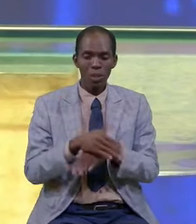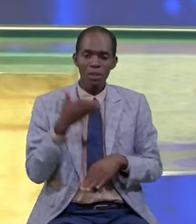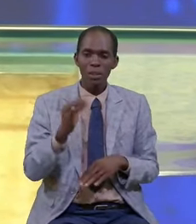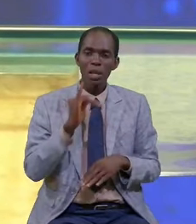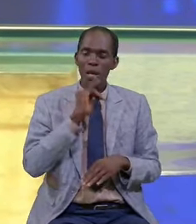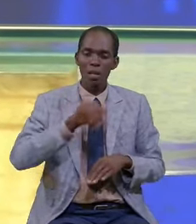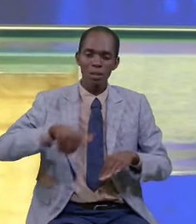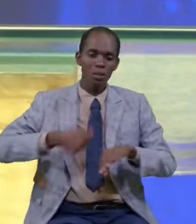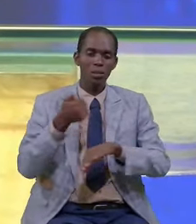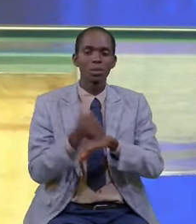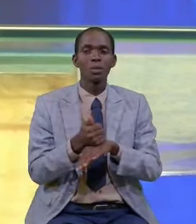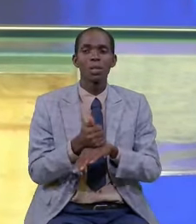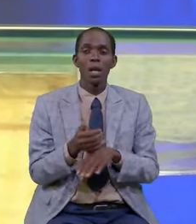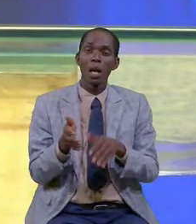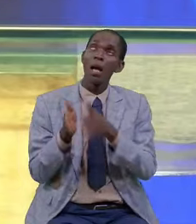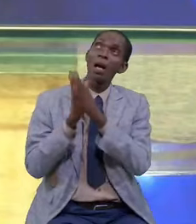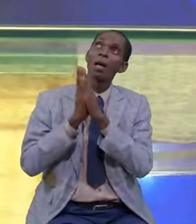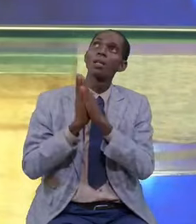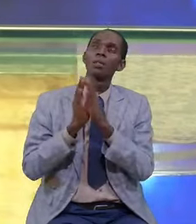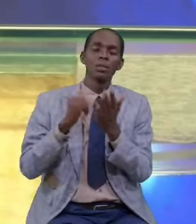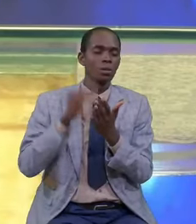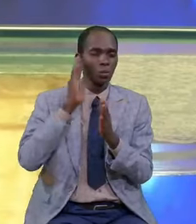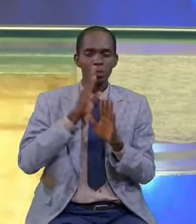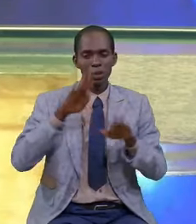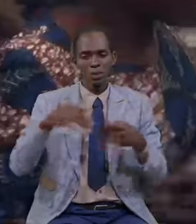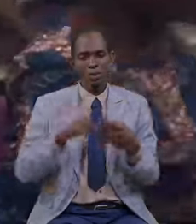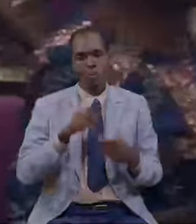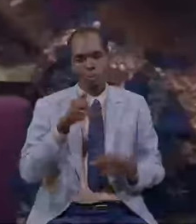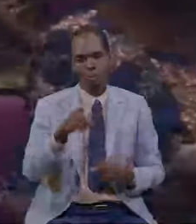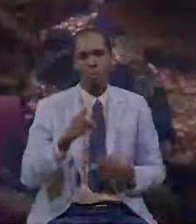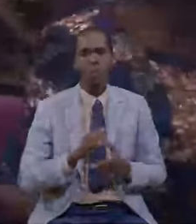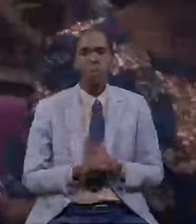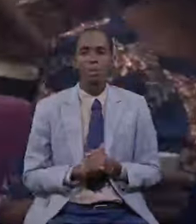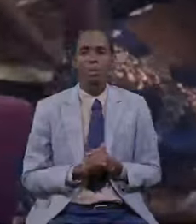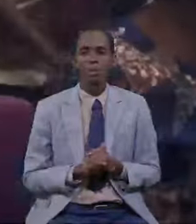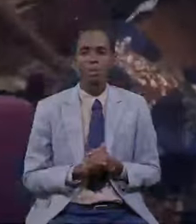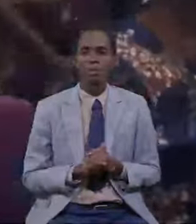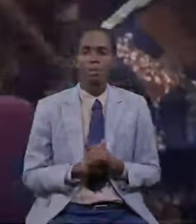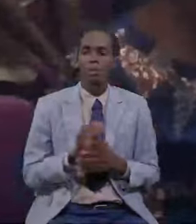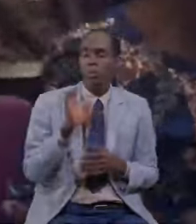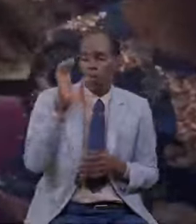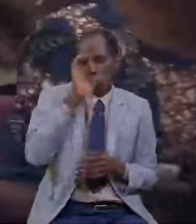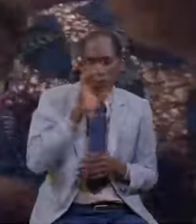ce soir, que vous demanderez ce soir, sera